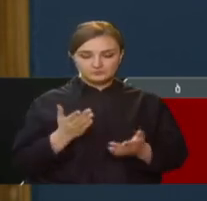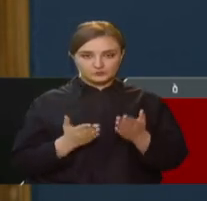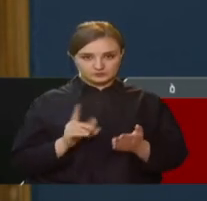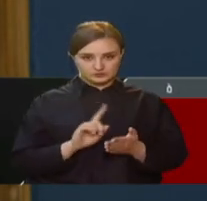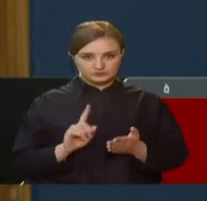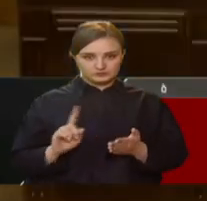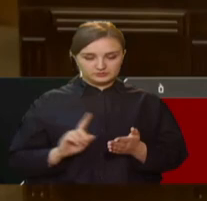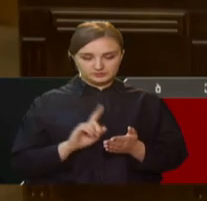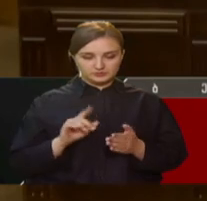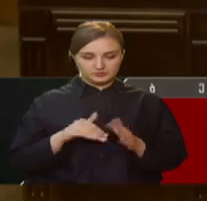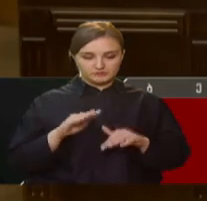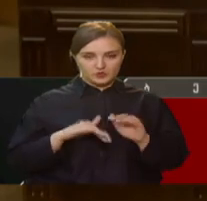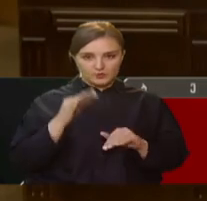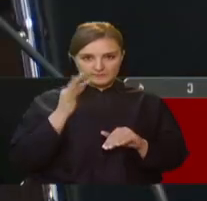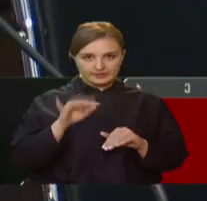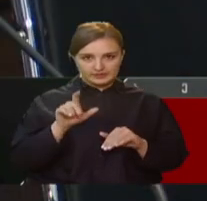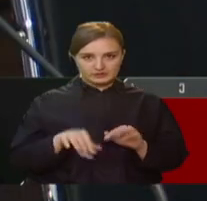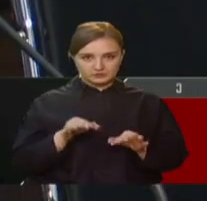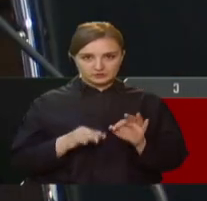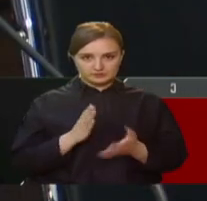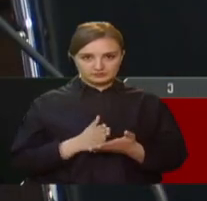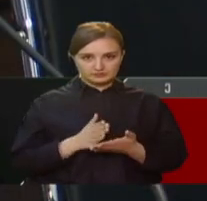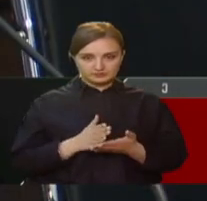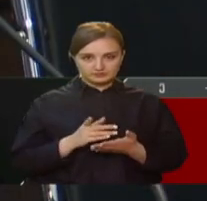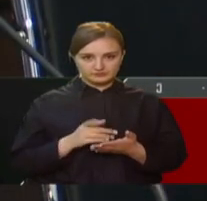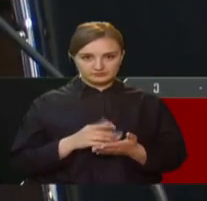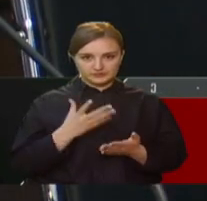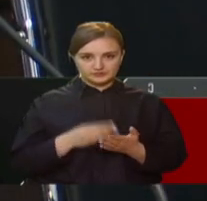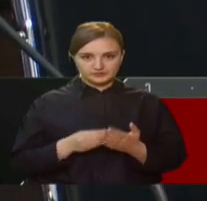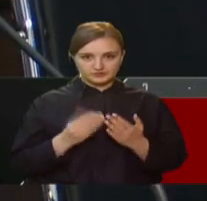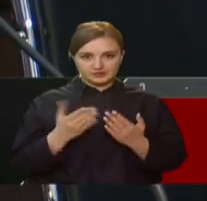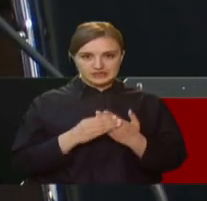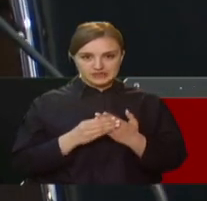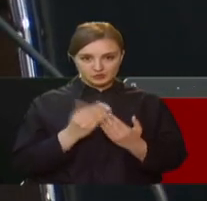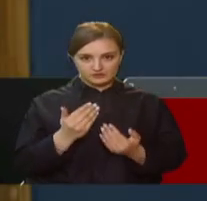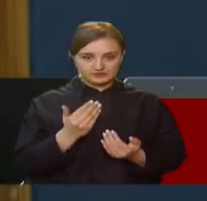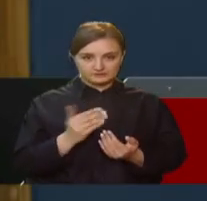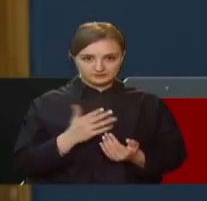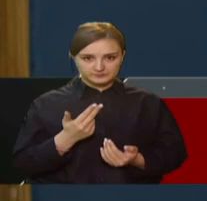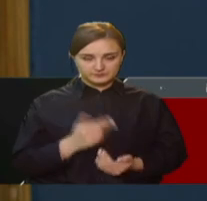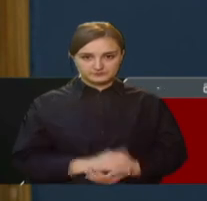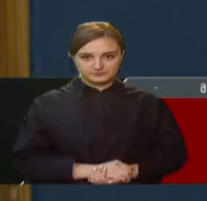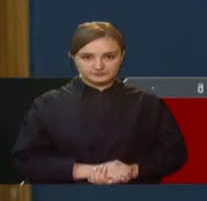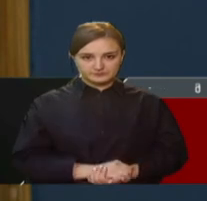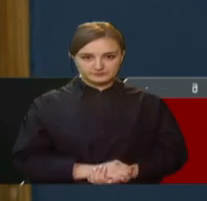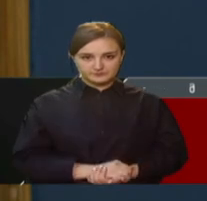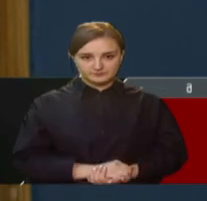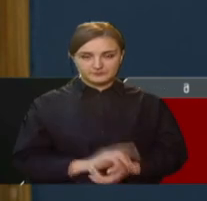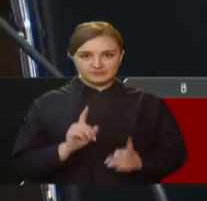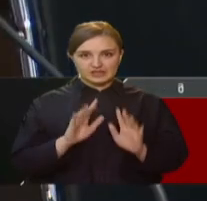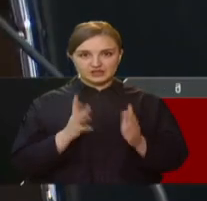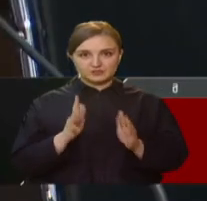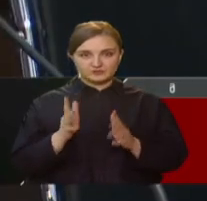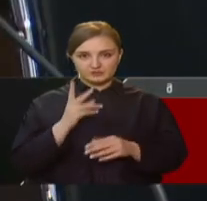რა კომპეტენციის მოსამართლეა. ეკუთვნით თუ არა საკუთარი სხეული? კი ბატონო. რა შემთხვევებში